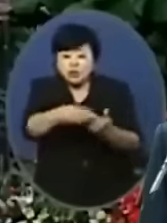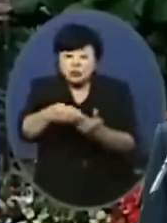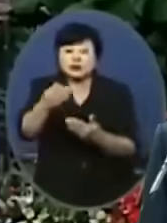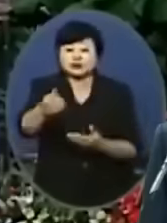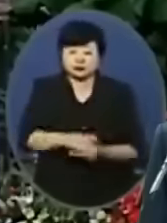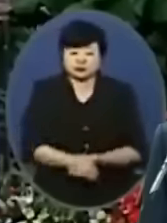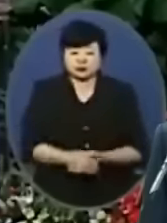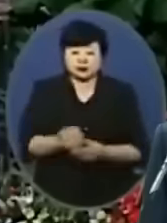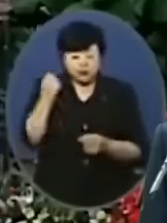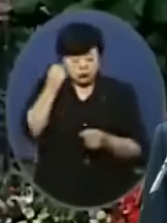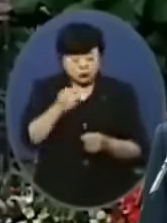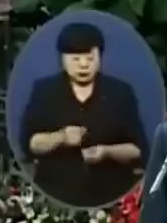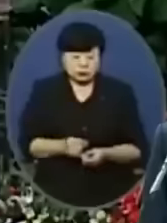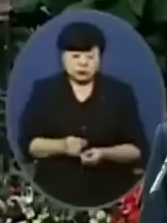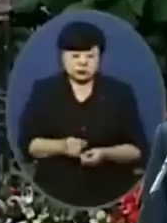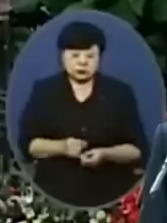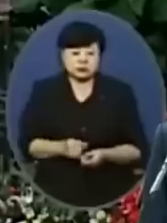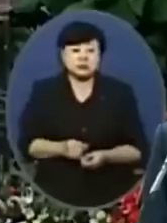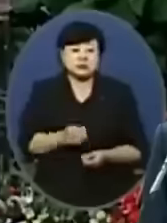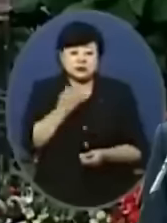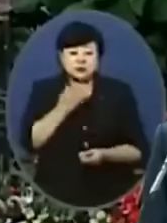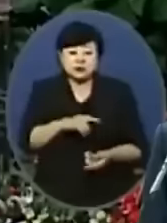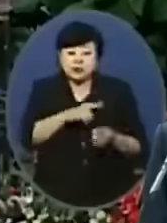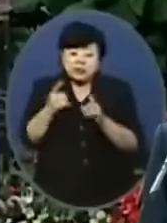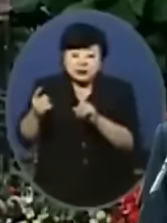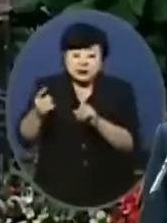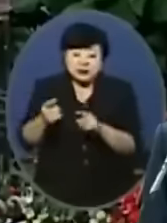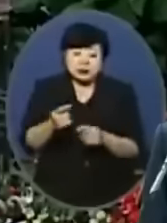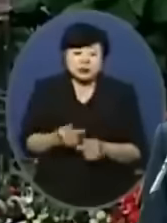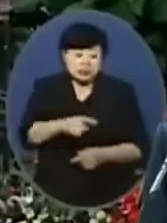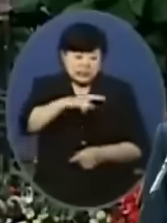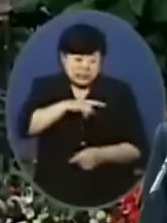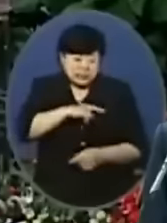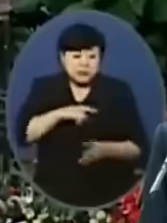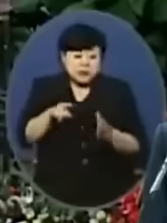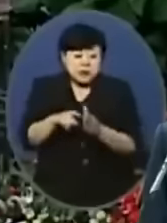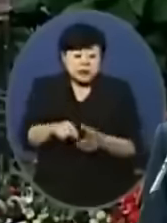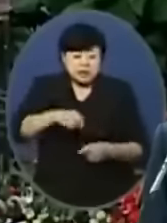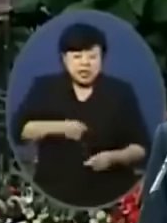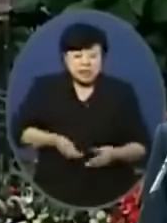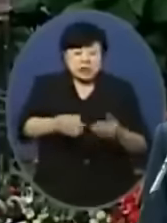인도하시는도다. 내 영혼을 속이는 시시고 자기 이름을 위하여 의의 길로 인도하시는도다.